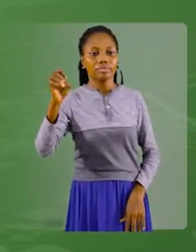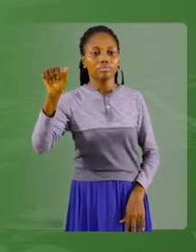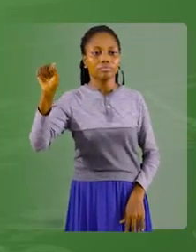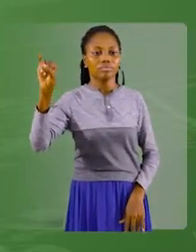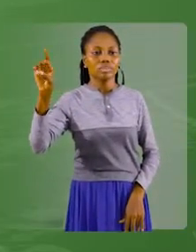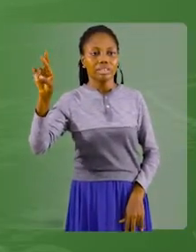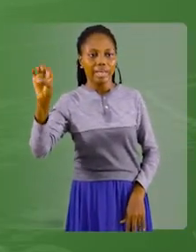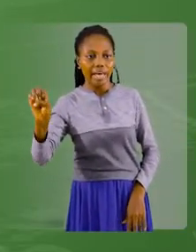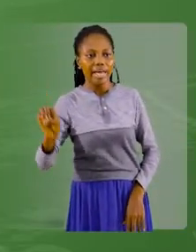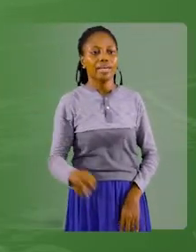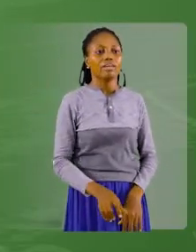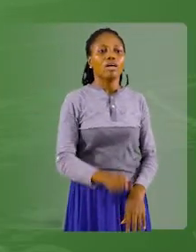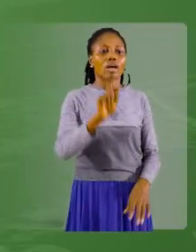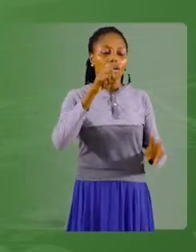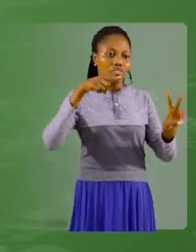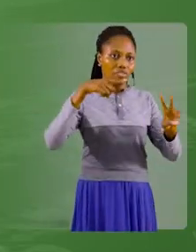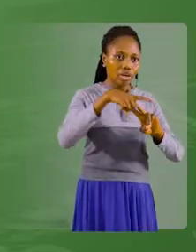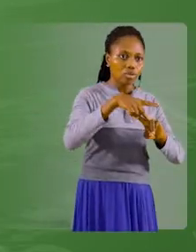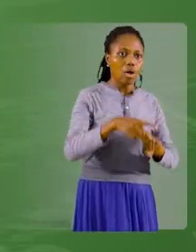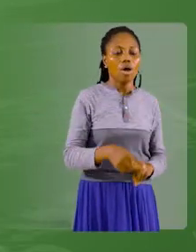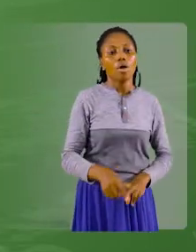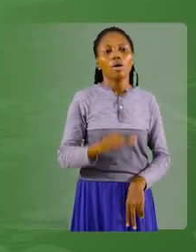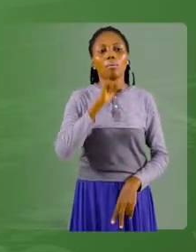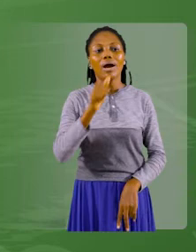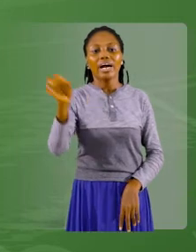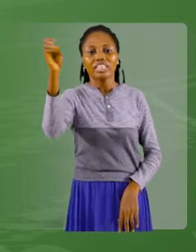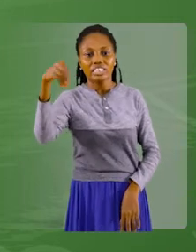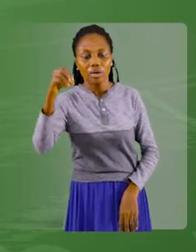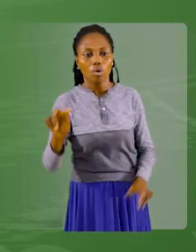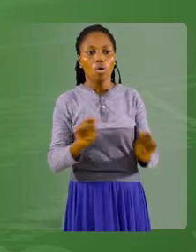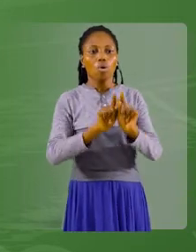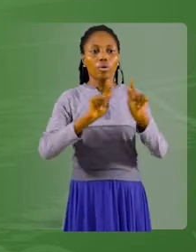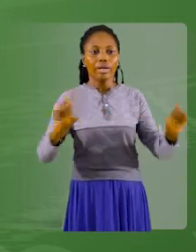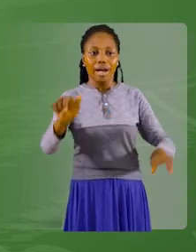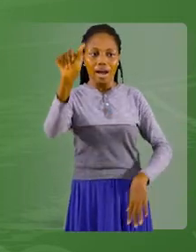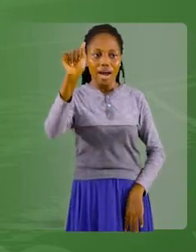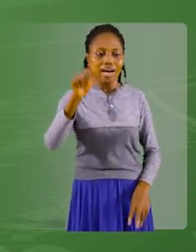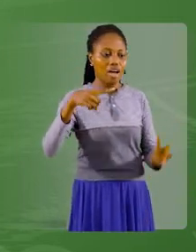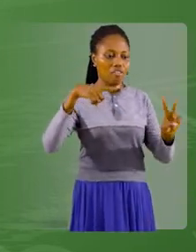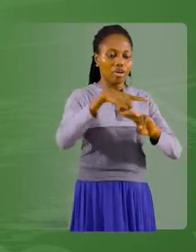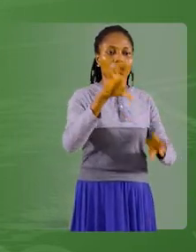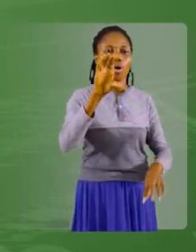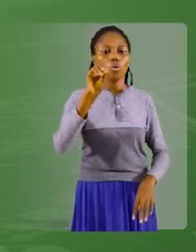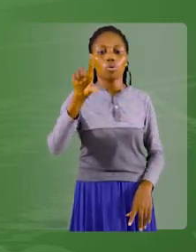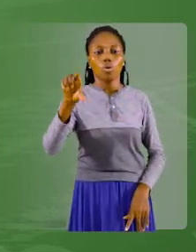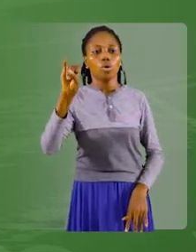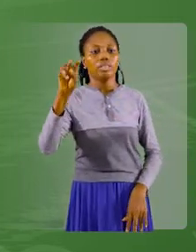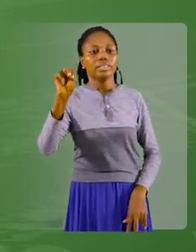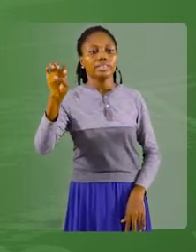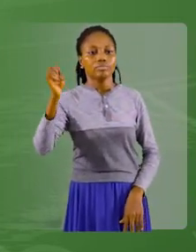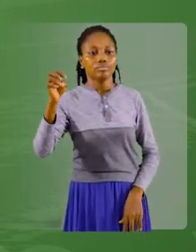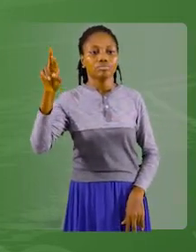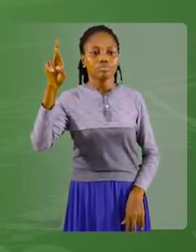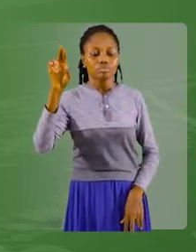orthogonaux. En grand A, nous allons voir des vecteurs collinéaires. En grand B, les vecteurs non